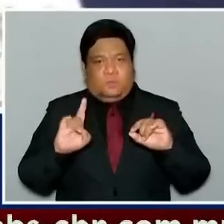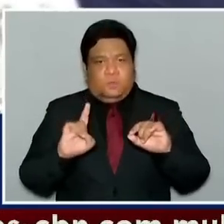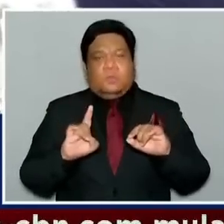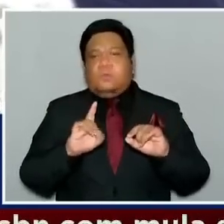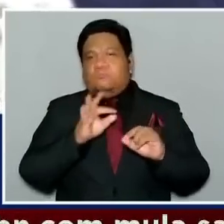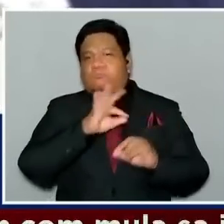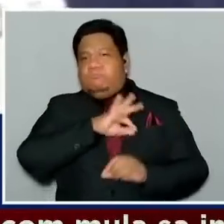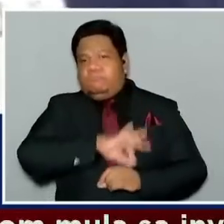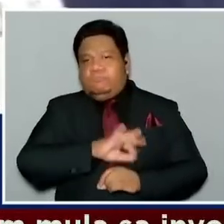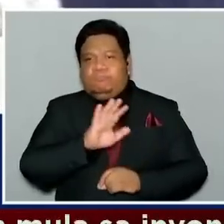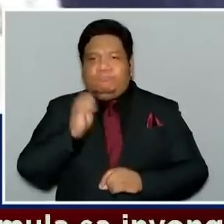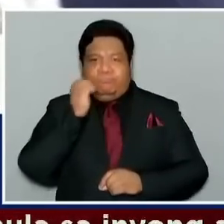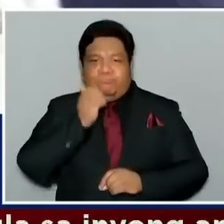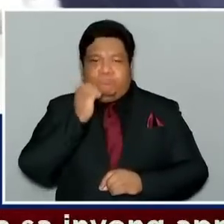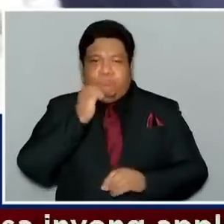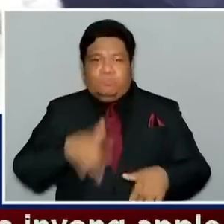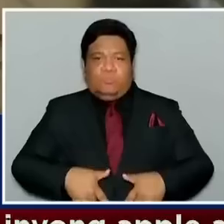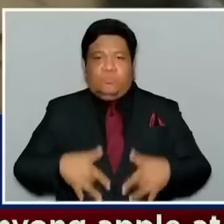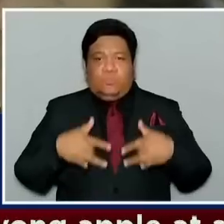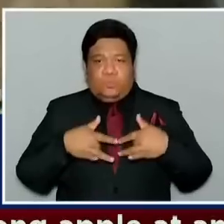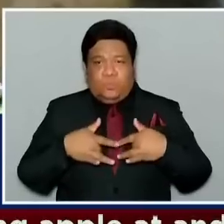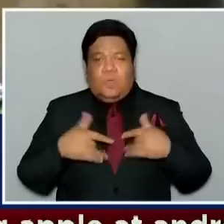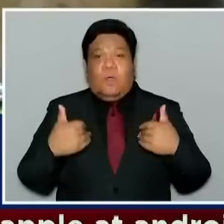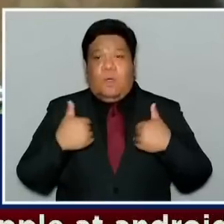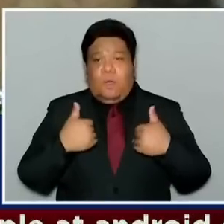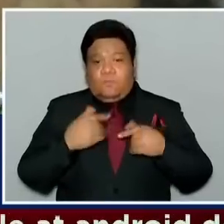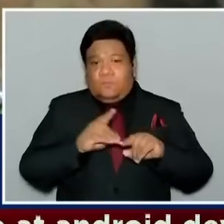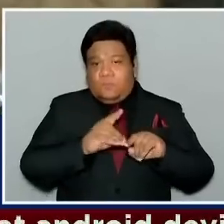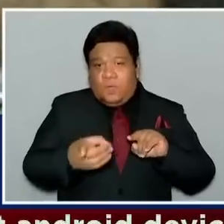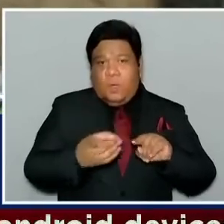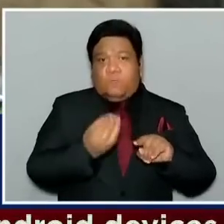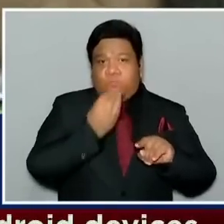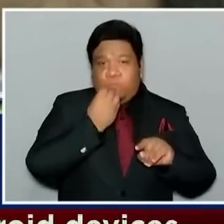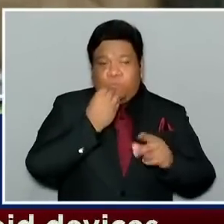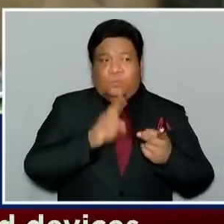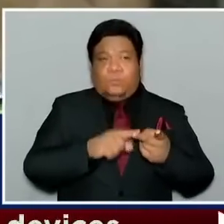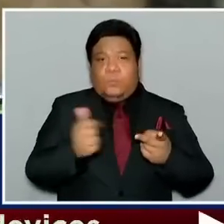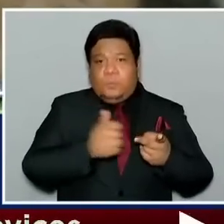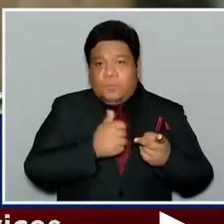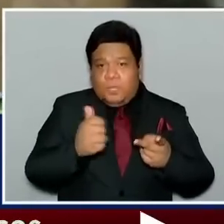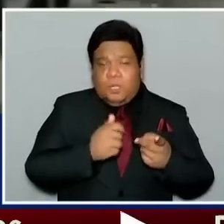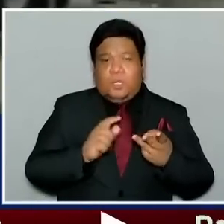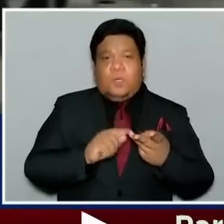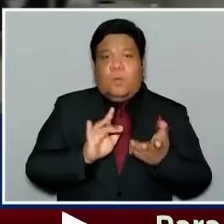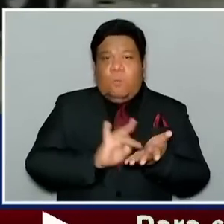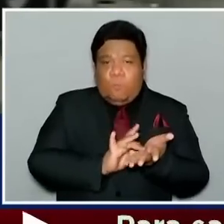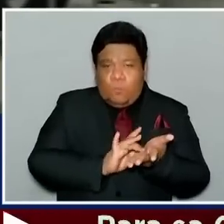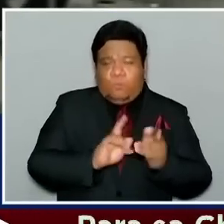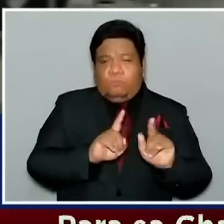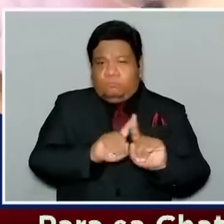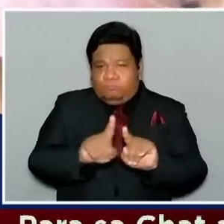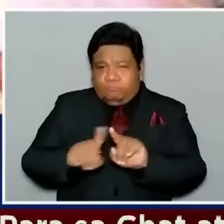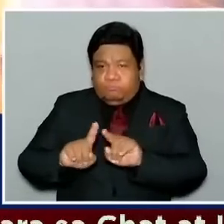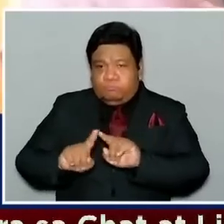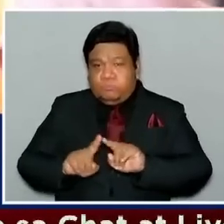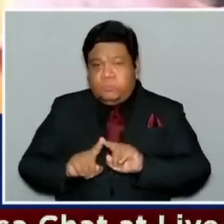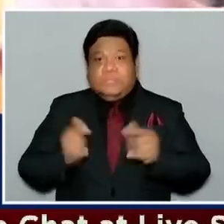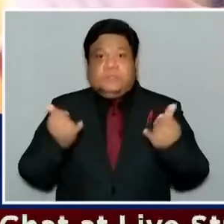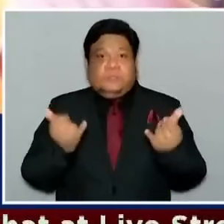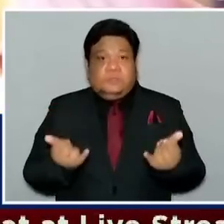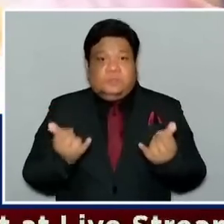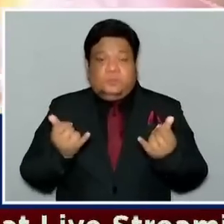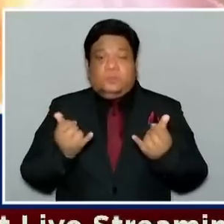buhay. May 20% discount sa pagkain, pamasahe, gamot at ibang serbisyo. Ngayon, sa desisyon